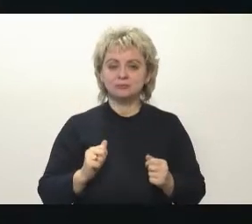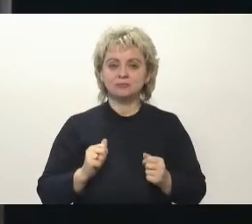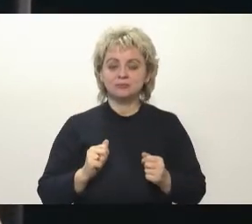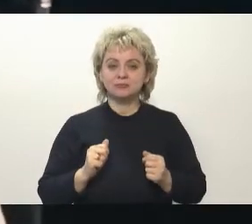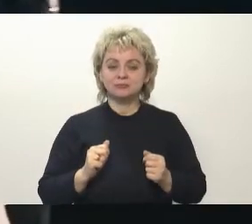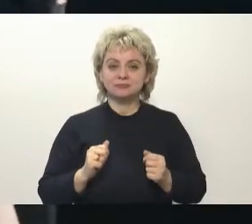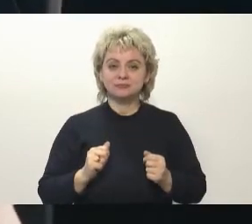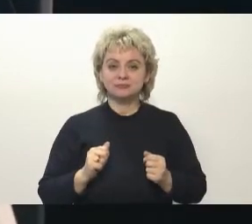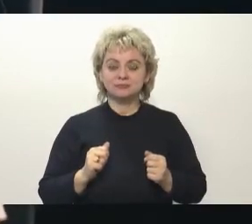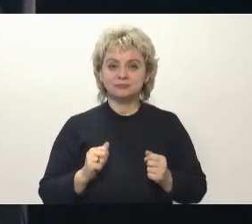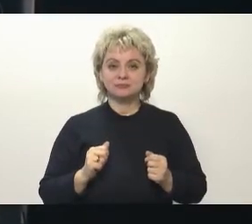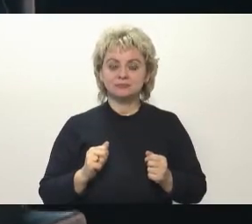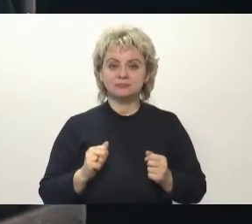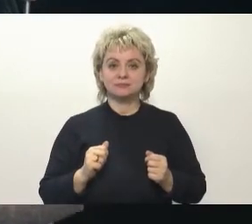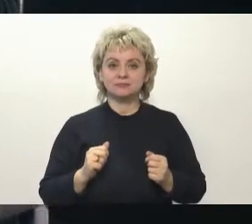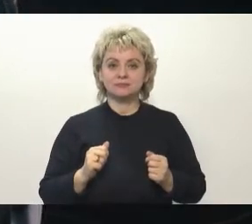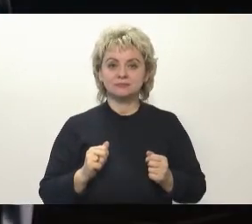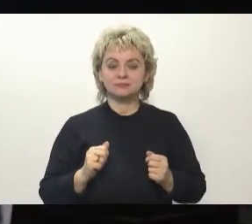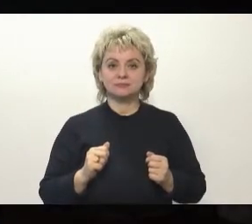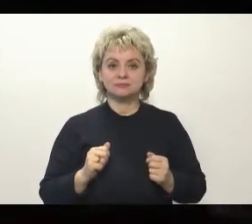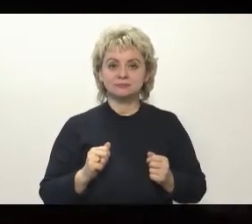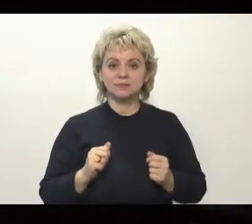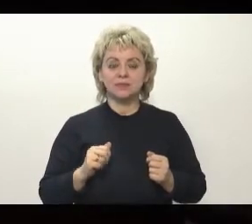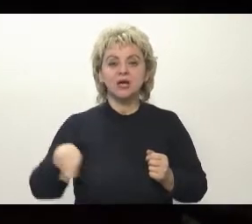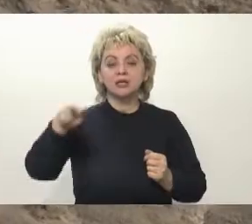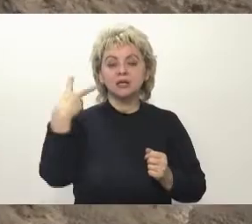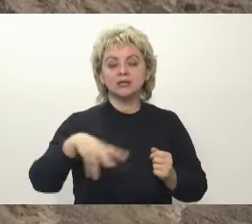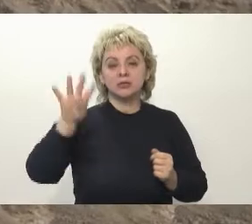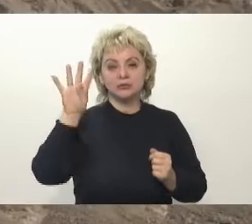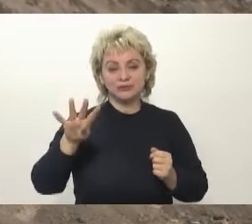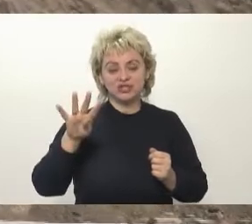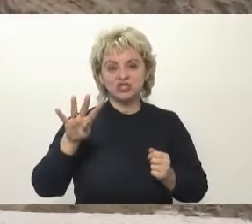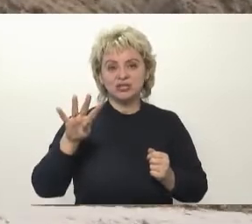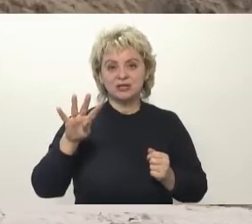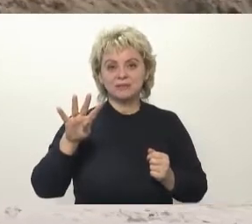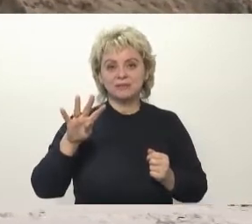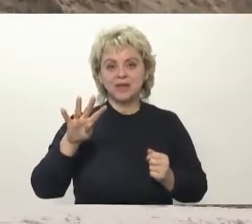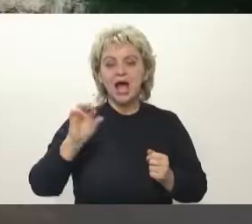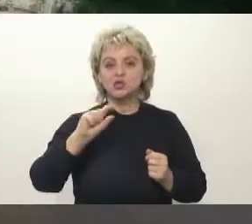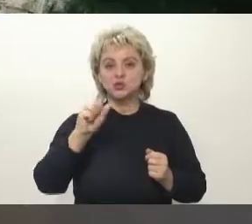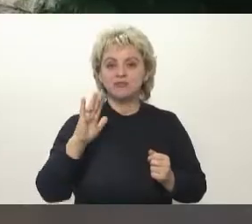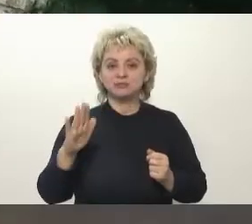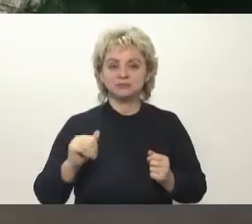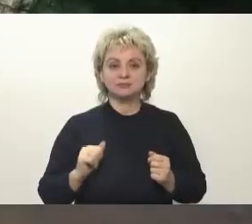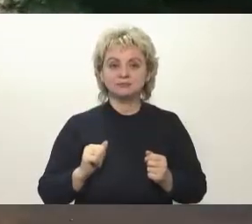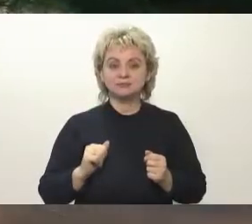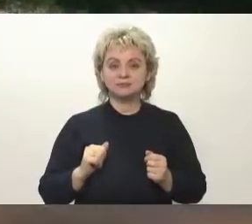только сотка, но счастье заключается не в этом. Юлия Сурикова, Руслан Хамчиев, Дон-24, Азов.